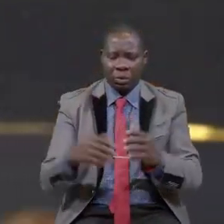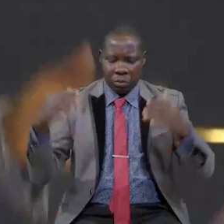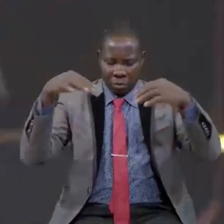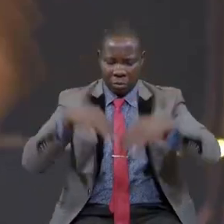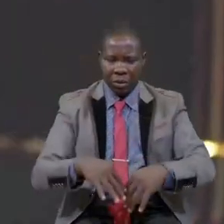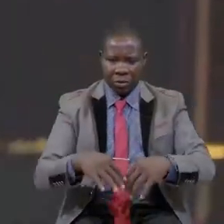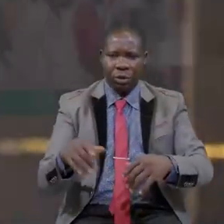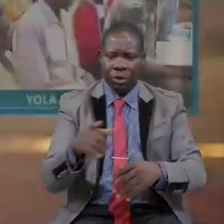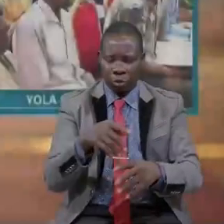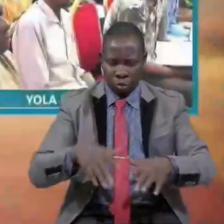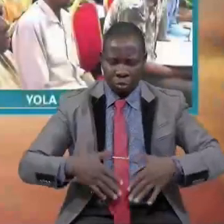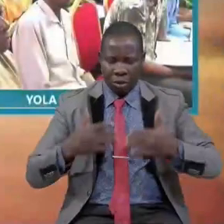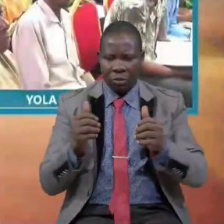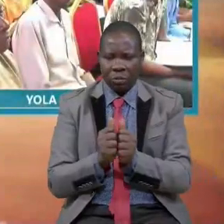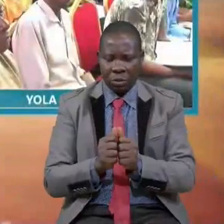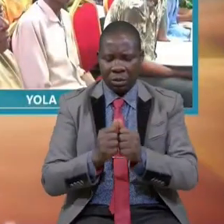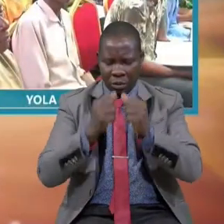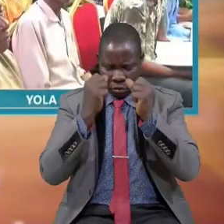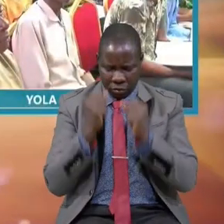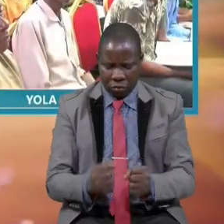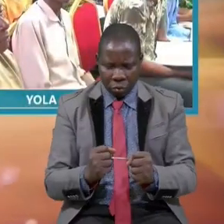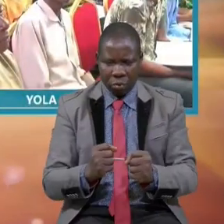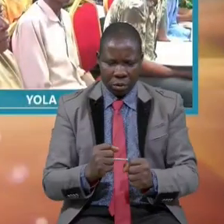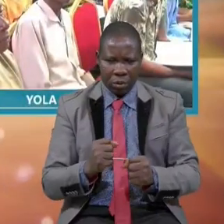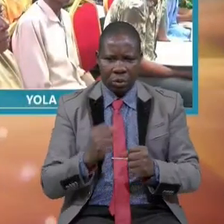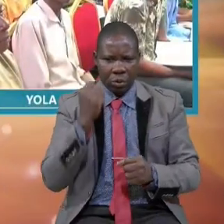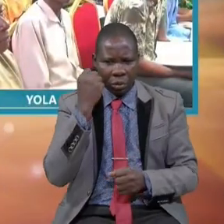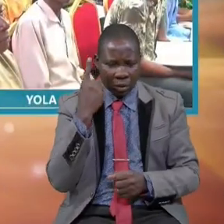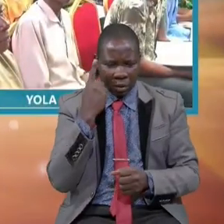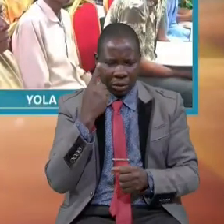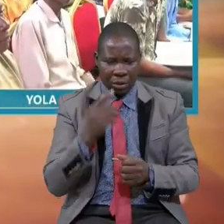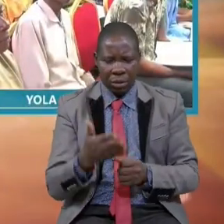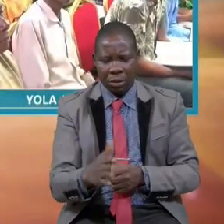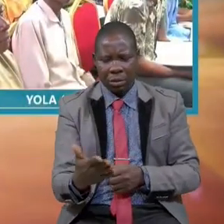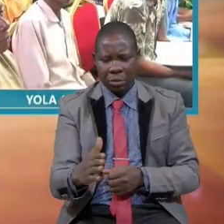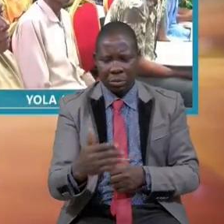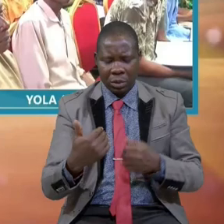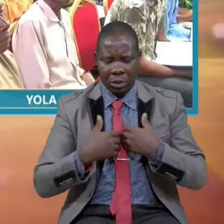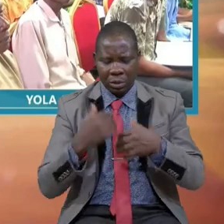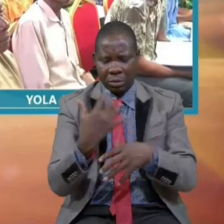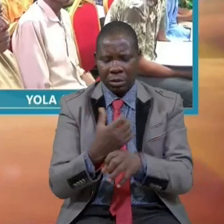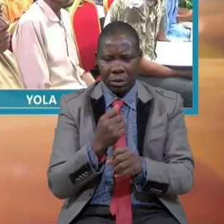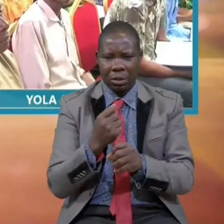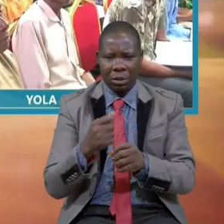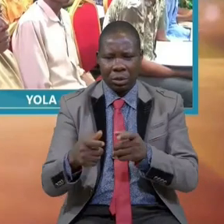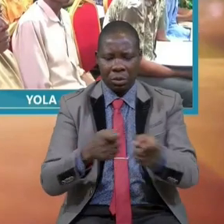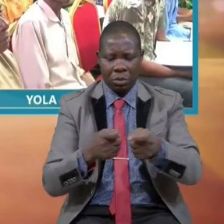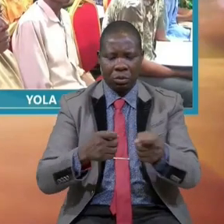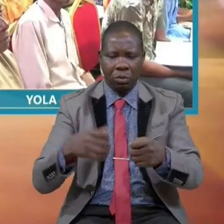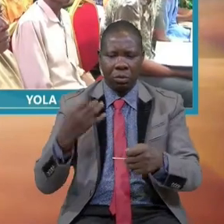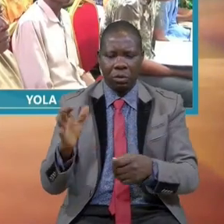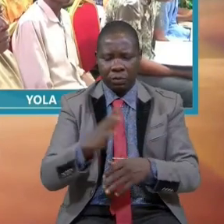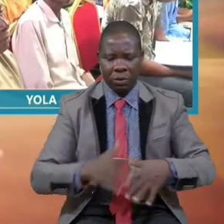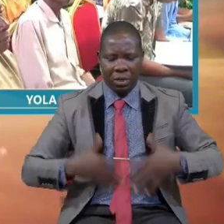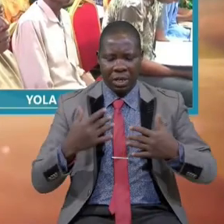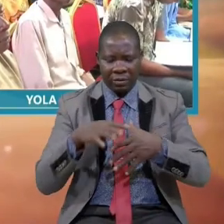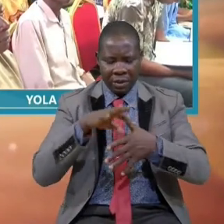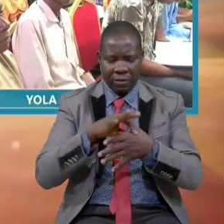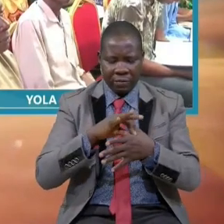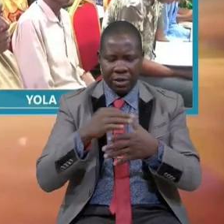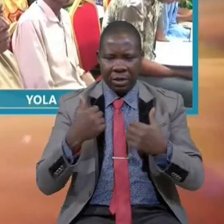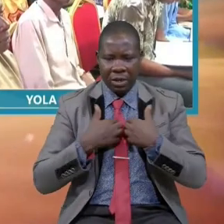conviction solide, ferme. La compromission s'est emparée de ta vie, la chair s'est emparée de ta